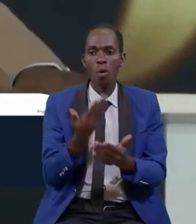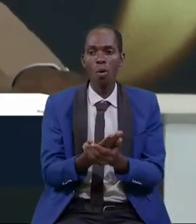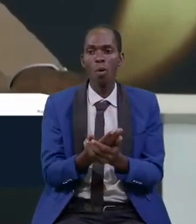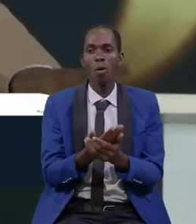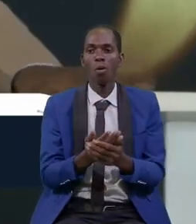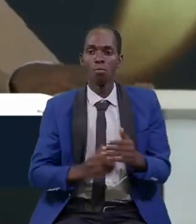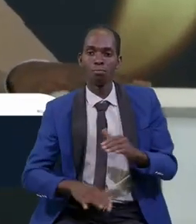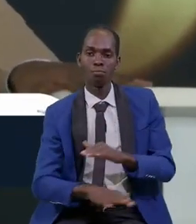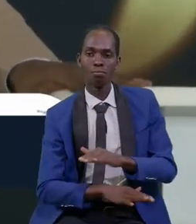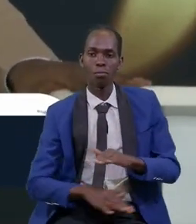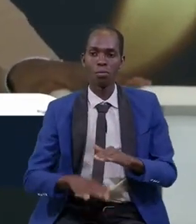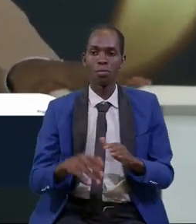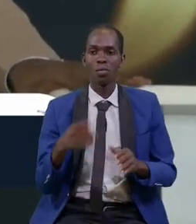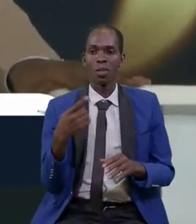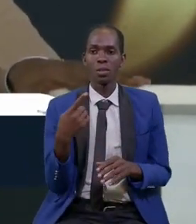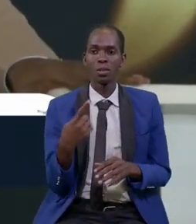au-dessus